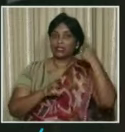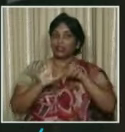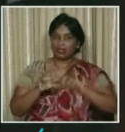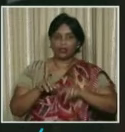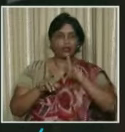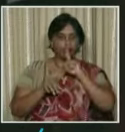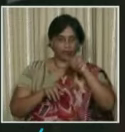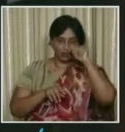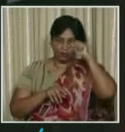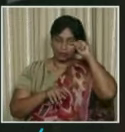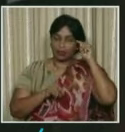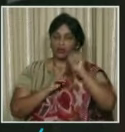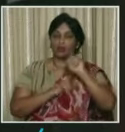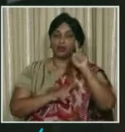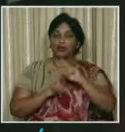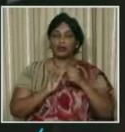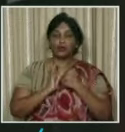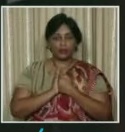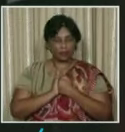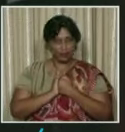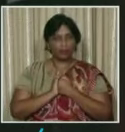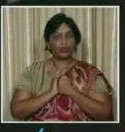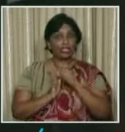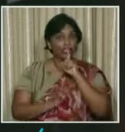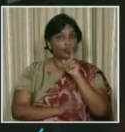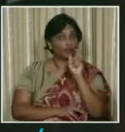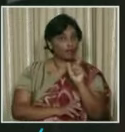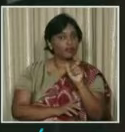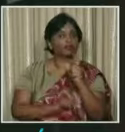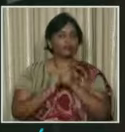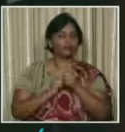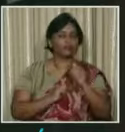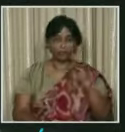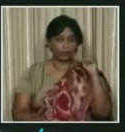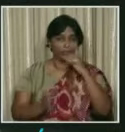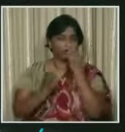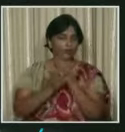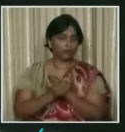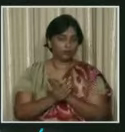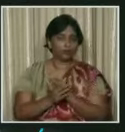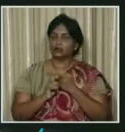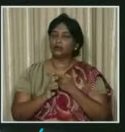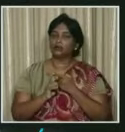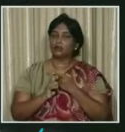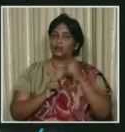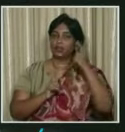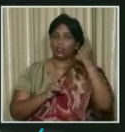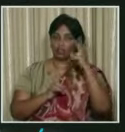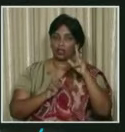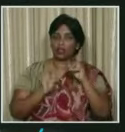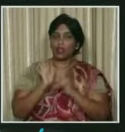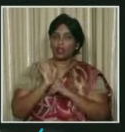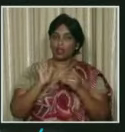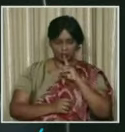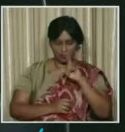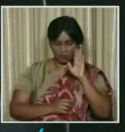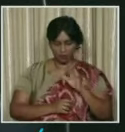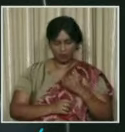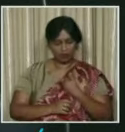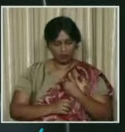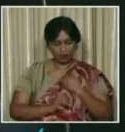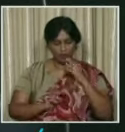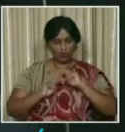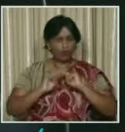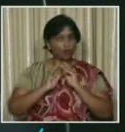වෙනවා කිව්වා. මේ පාර්ලිමේන්තුවට ගරු කරලා ඒ කියපු වචන ඉෂ්ට කරන්න එතුමාට ඉල්ලා අස් වෙන්න කියලා. බොහොම ස්තුතියි. විදේශ කටයුතු අමාත්‍යාංශ කම්කරුවා විදේශ කටයුතු අමාත්‍යාංශ මේ